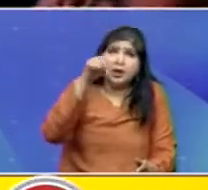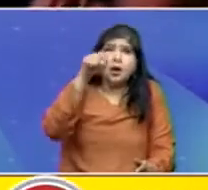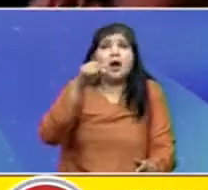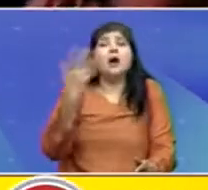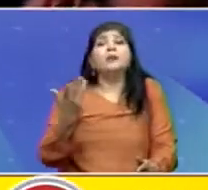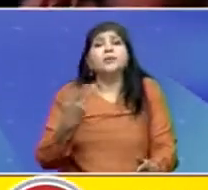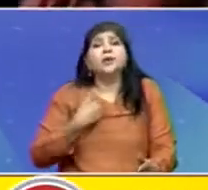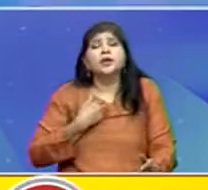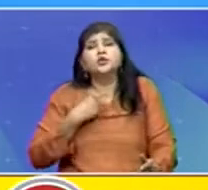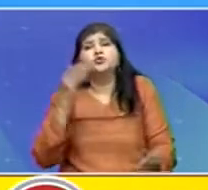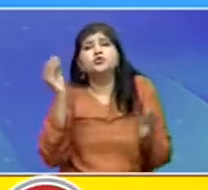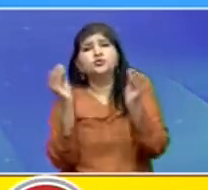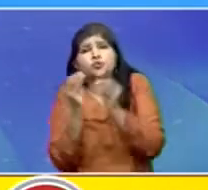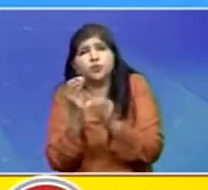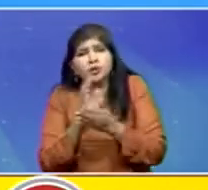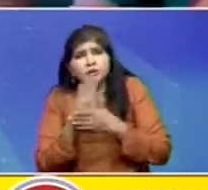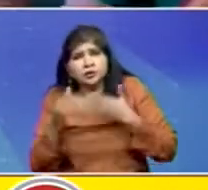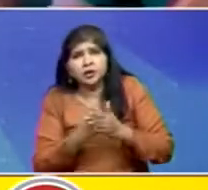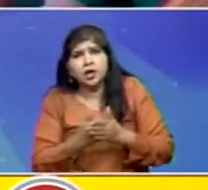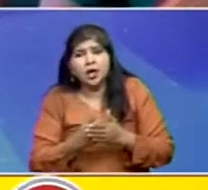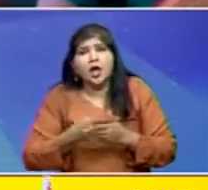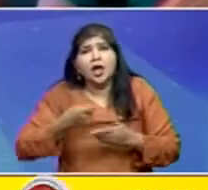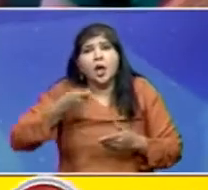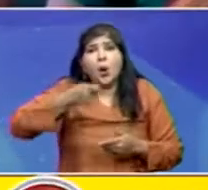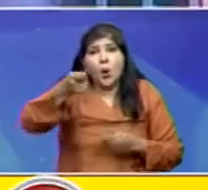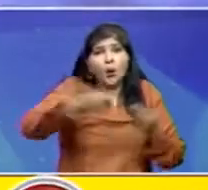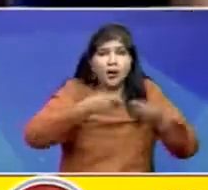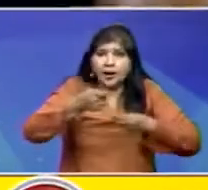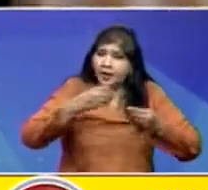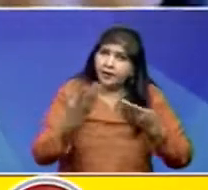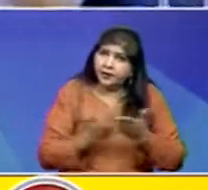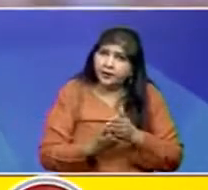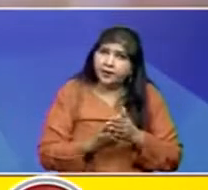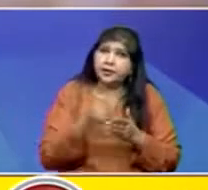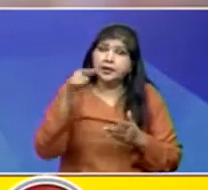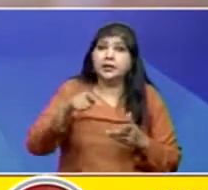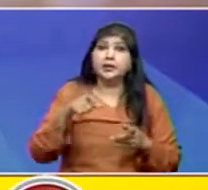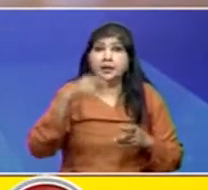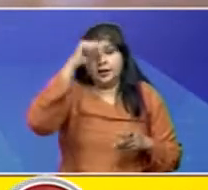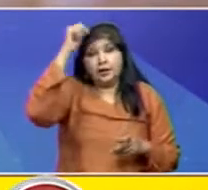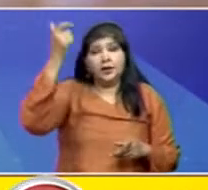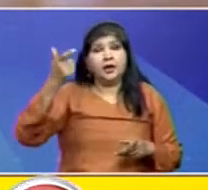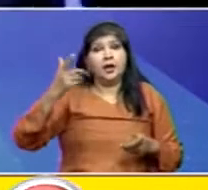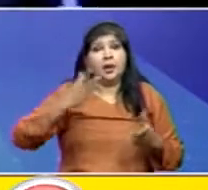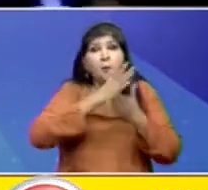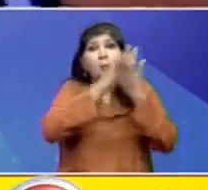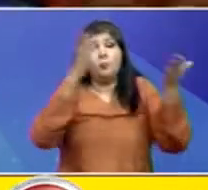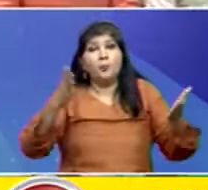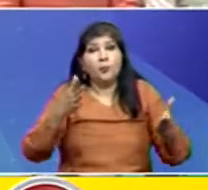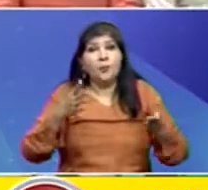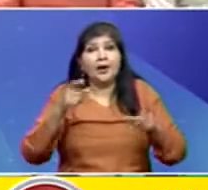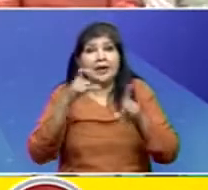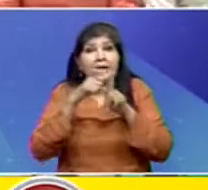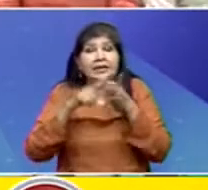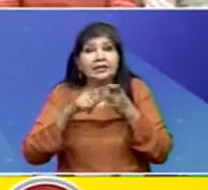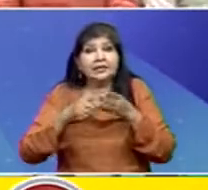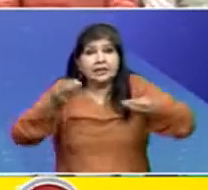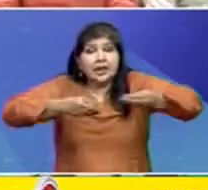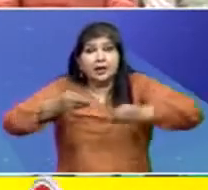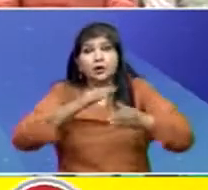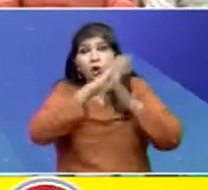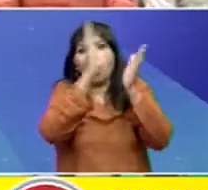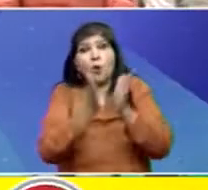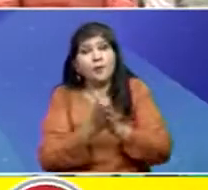आपके इन छोटे छोटे ऑनलाइन पेमेंट से देश में कितनी बड़ी डिजिटल एकोनमी तयार हुई है